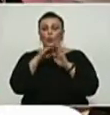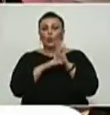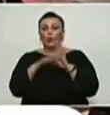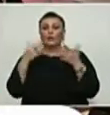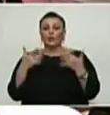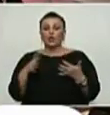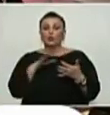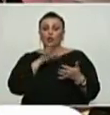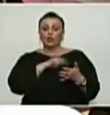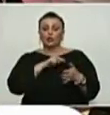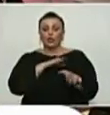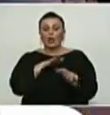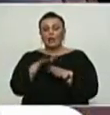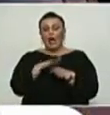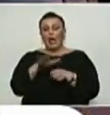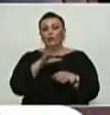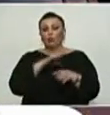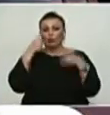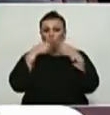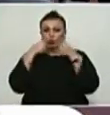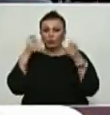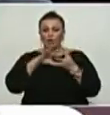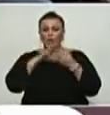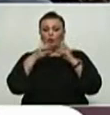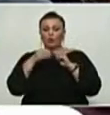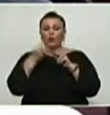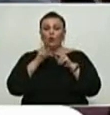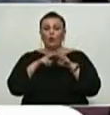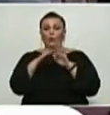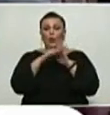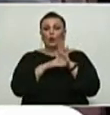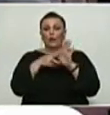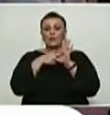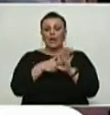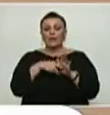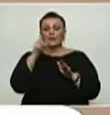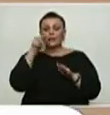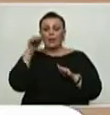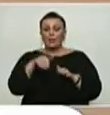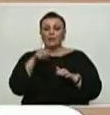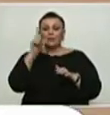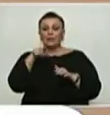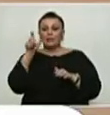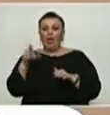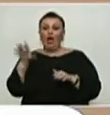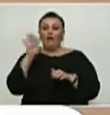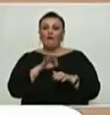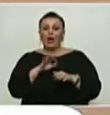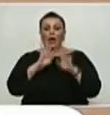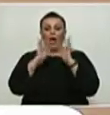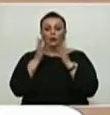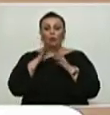şəxsin işlə təmin olunduğunu bildirdi. Ümumilikdə isə bu proqram 8000 nəfərə həd edib. Ölkə başçımızın çağırışı